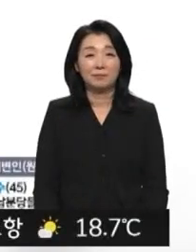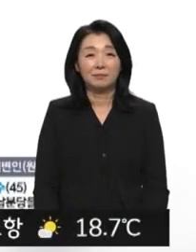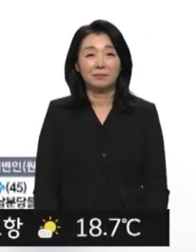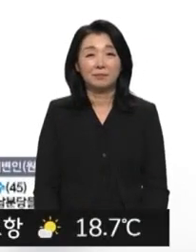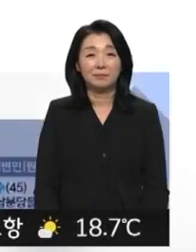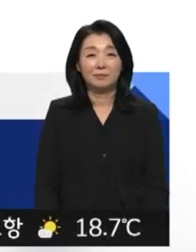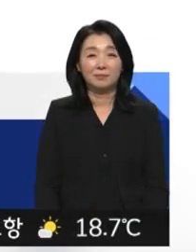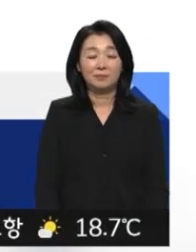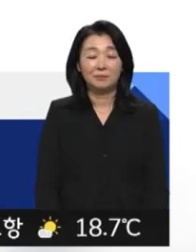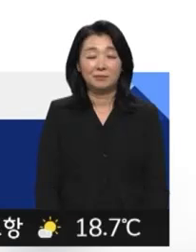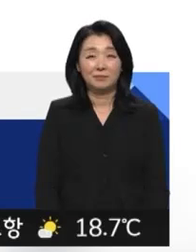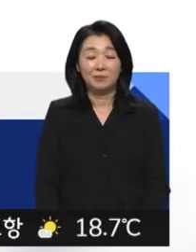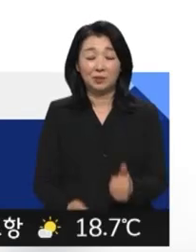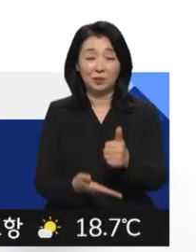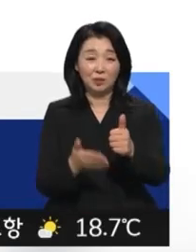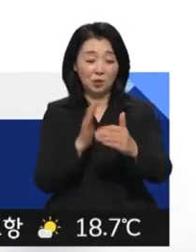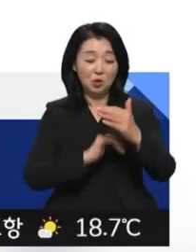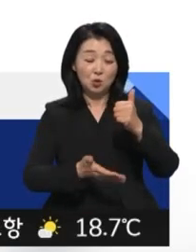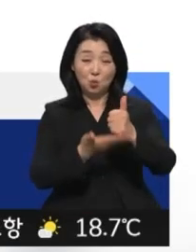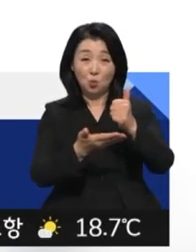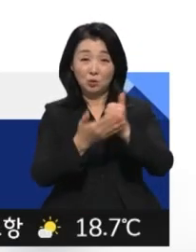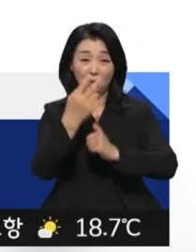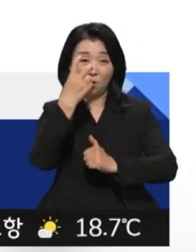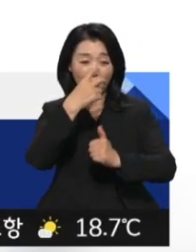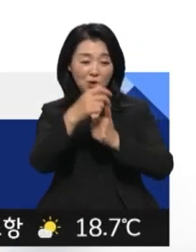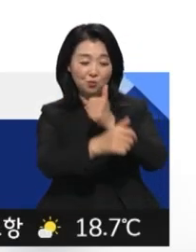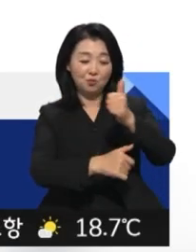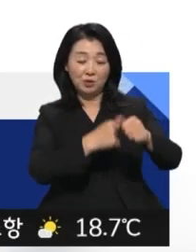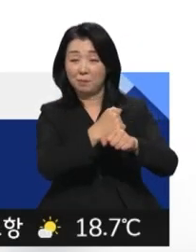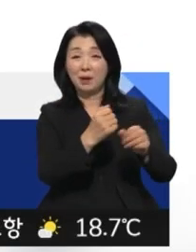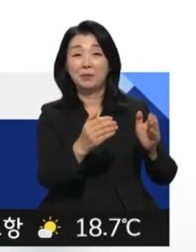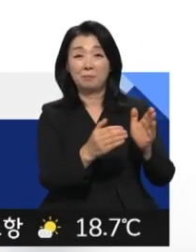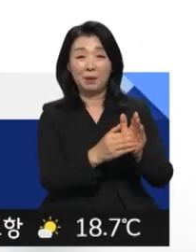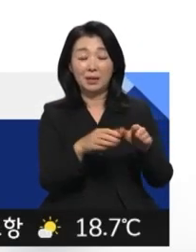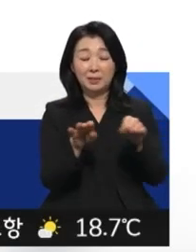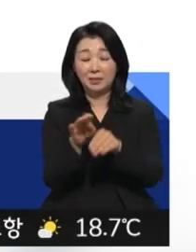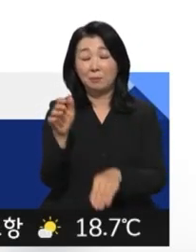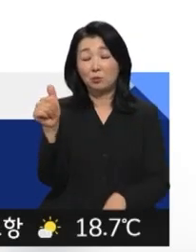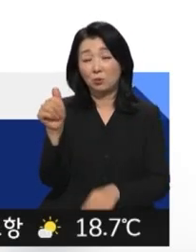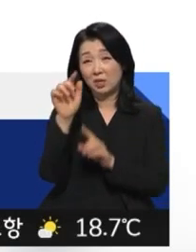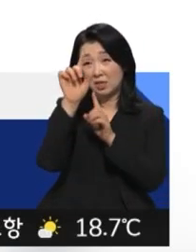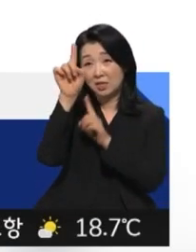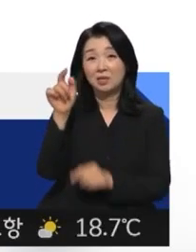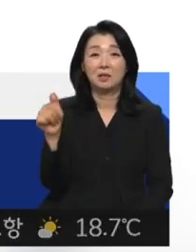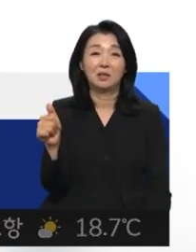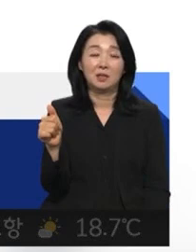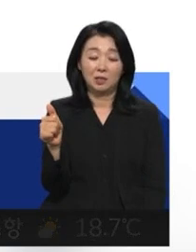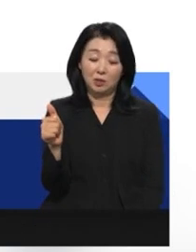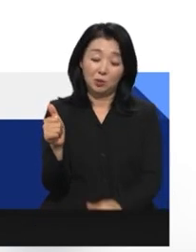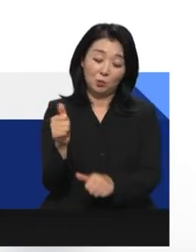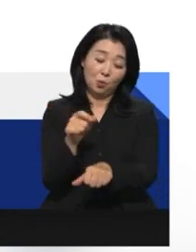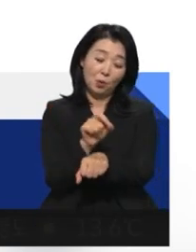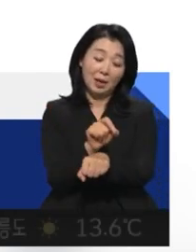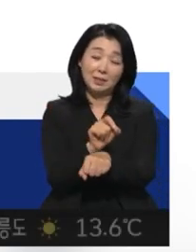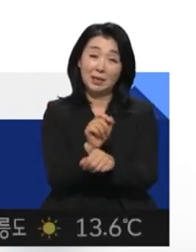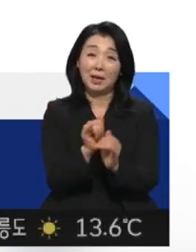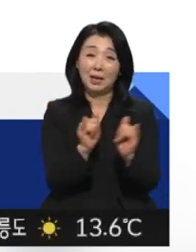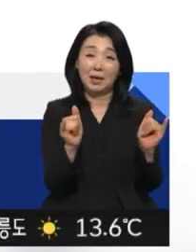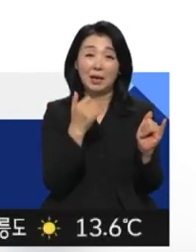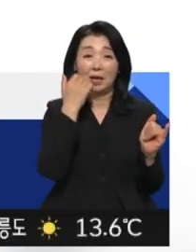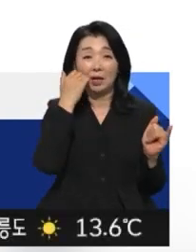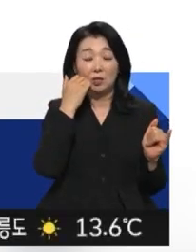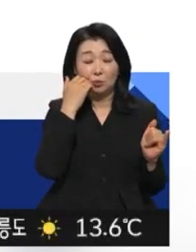그리고 공천관리위원회가 구성이 되면 사무총장이 부위원장이고 실무 간사 그룹에